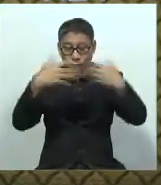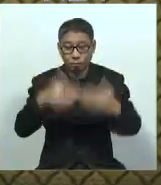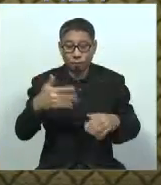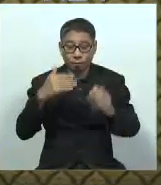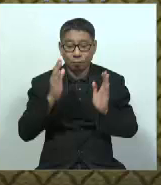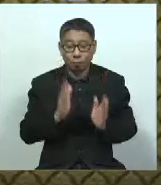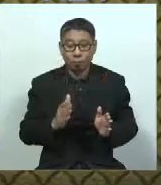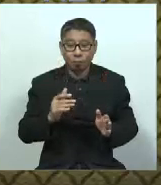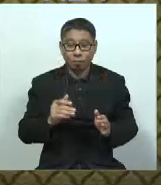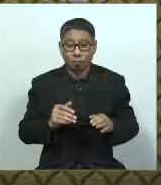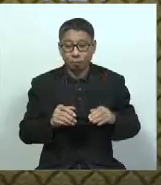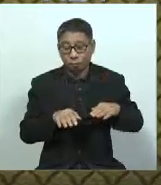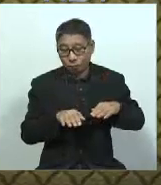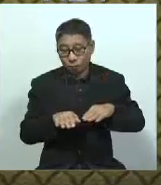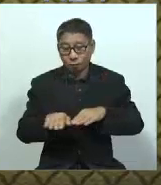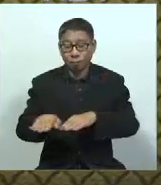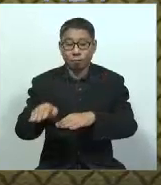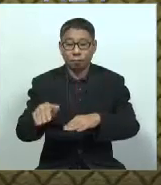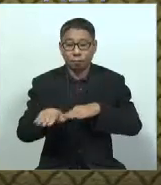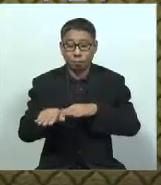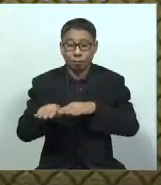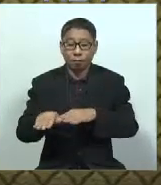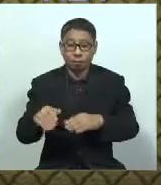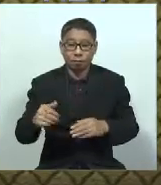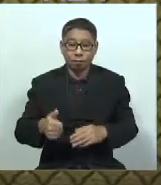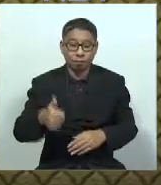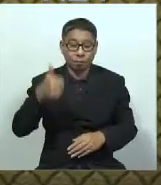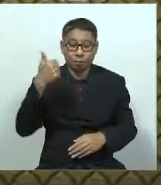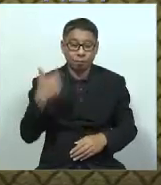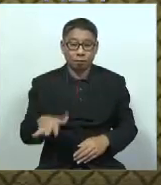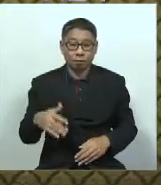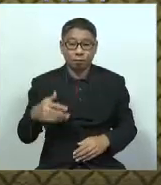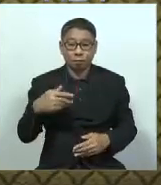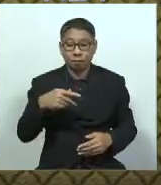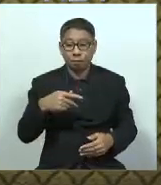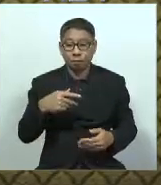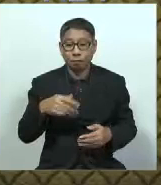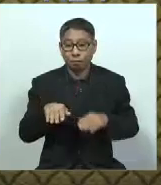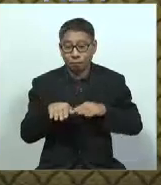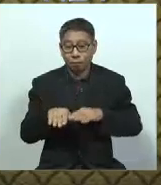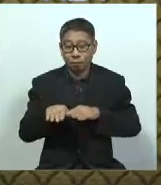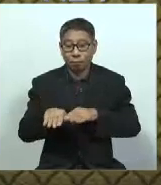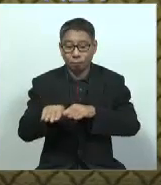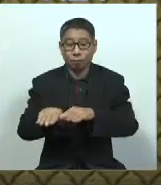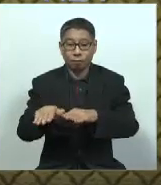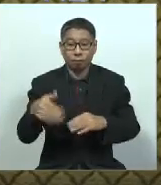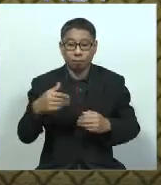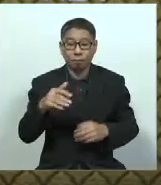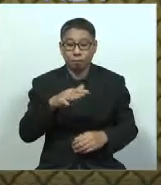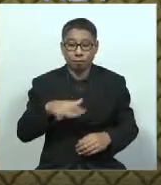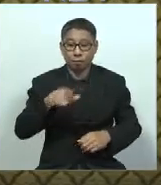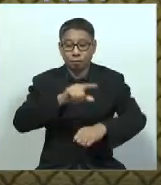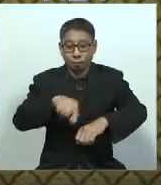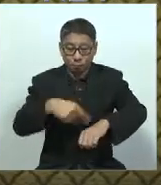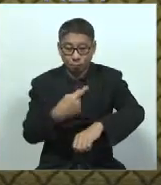ดนี้มันก็เดินทางเข้าไปไม่ได้มันก็ไม่มีประโยชน์นะครับมันก็ติดสิแทนที่มันจะติดปกติก็ชั่วโม